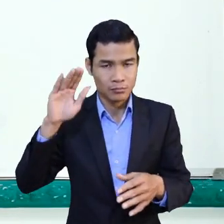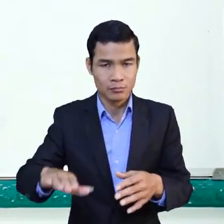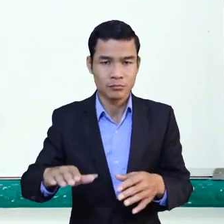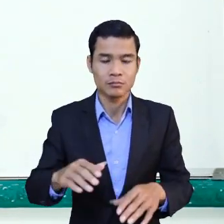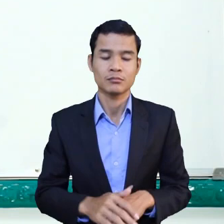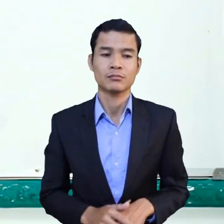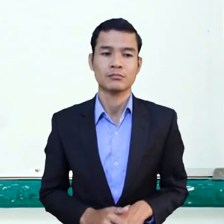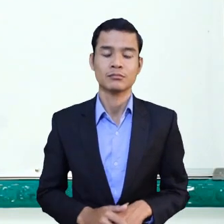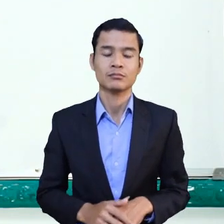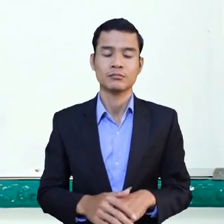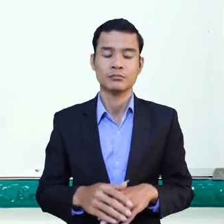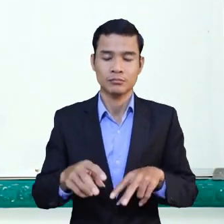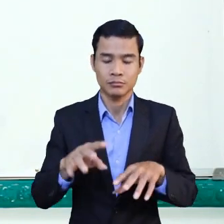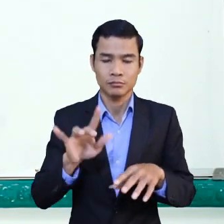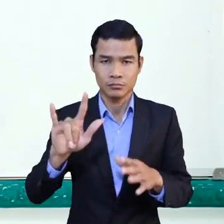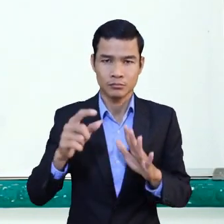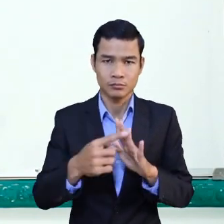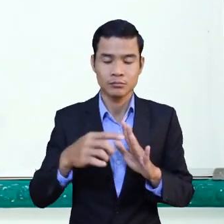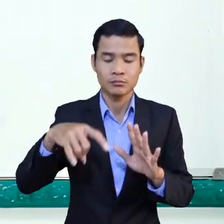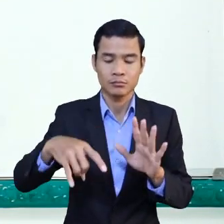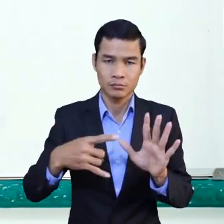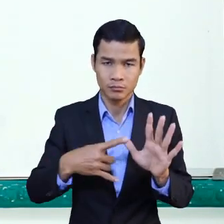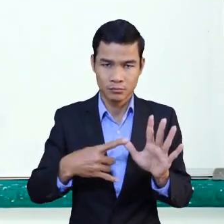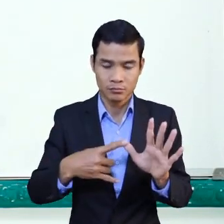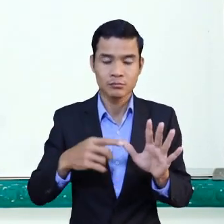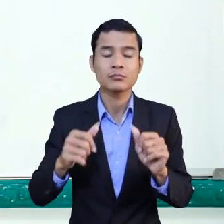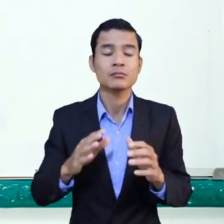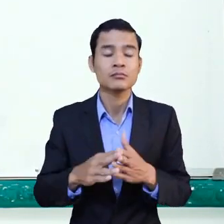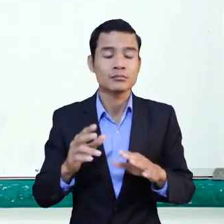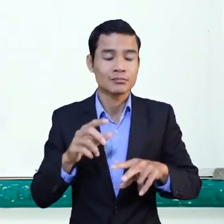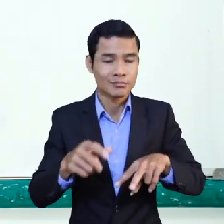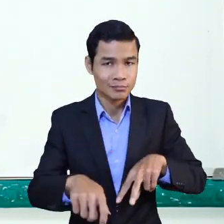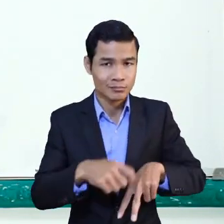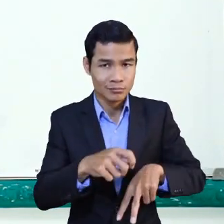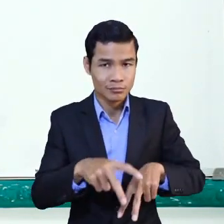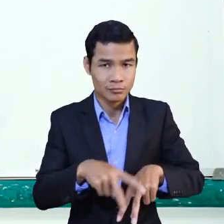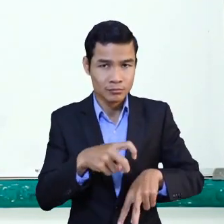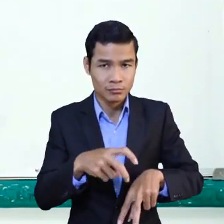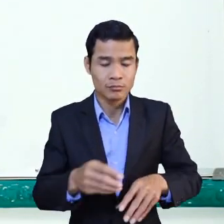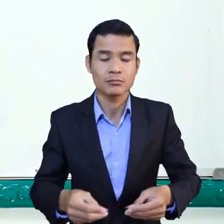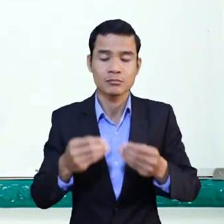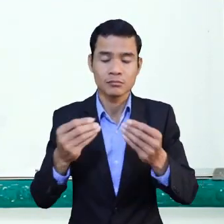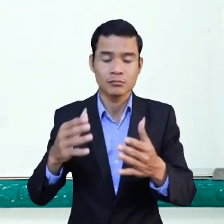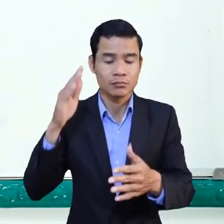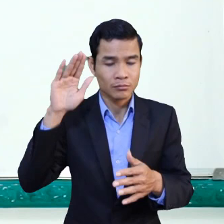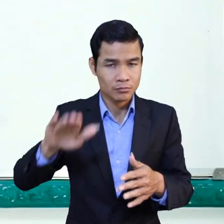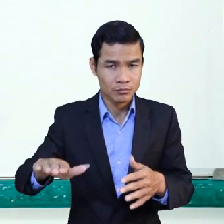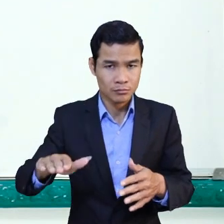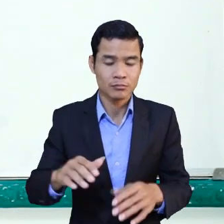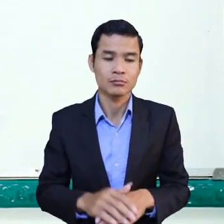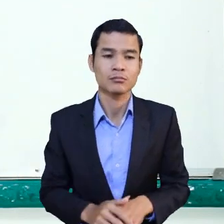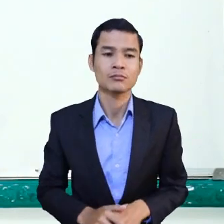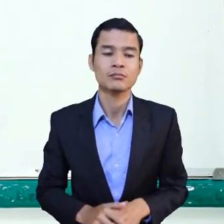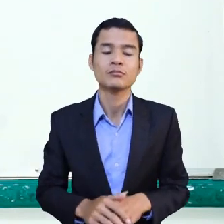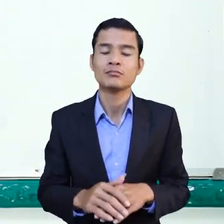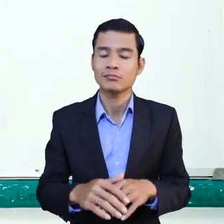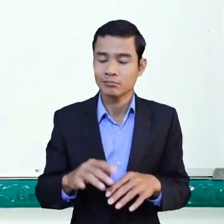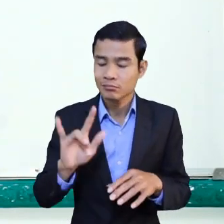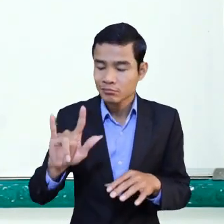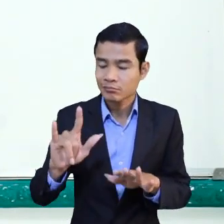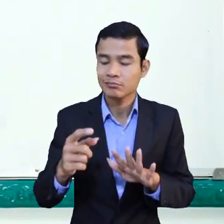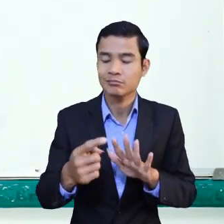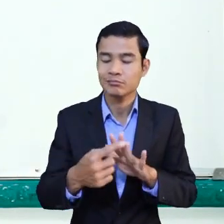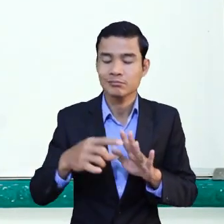ណាខោឲ្យប្អូនបូណាអីគេកូនចាបូណាដេ